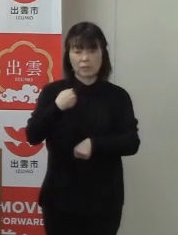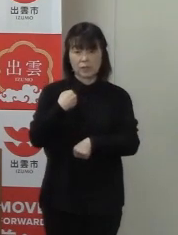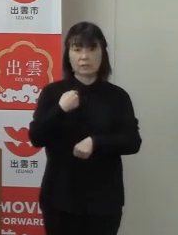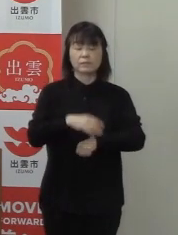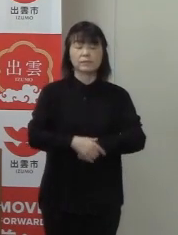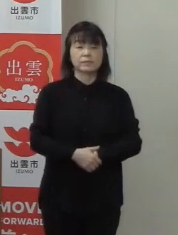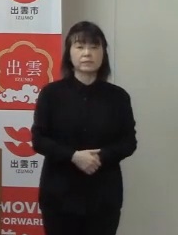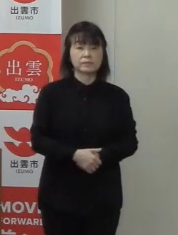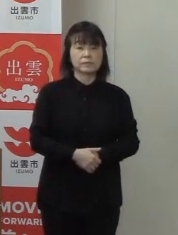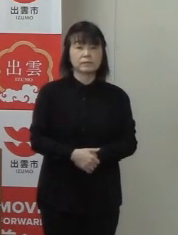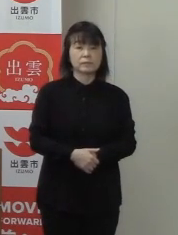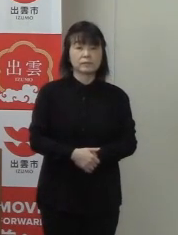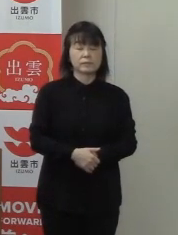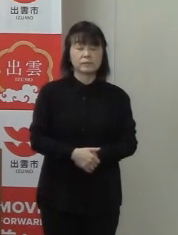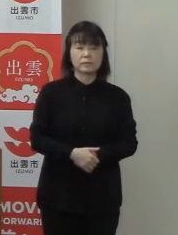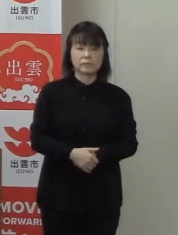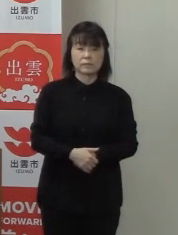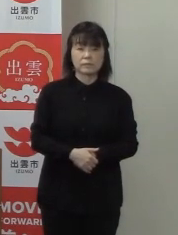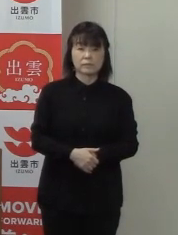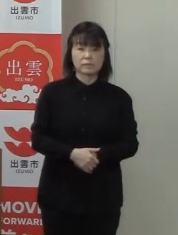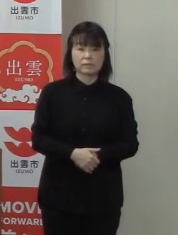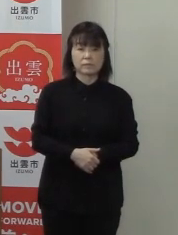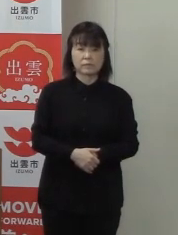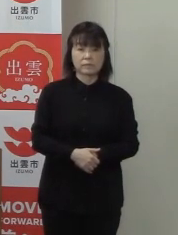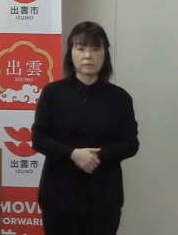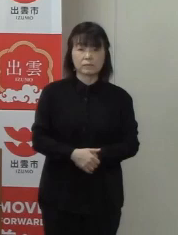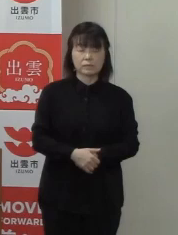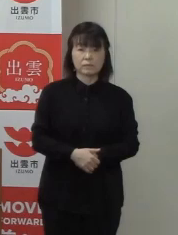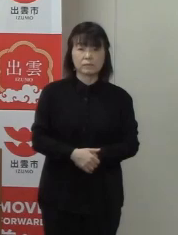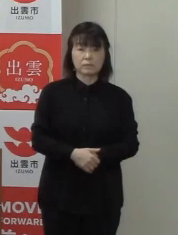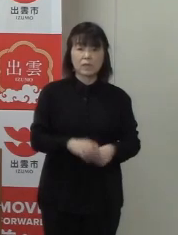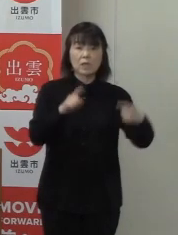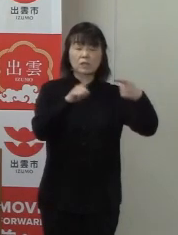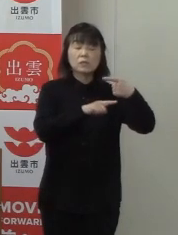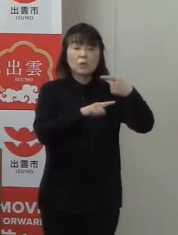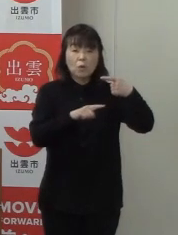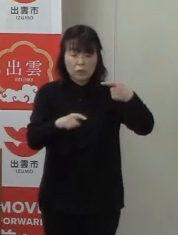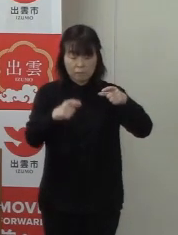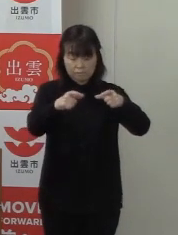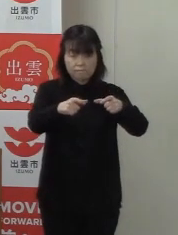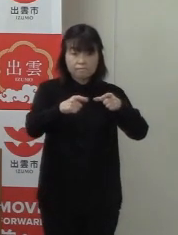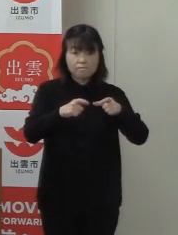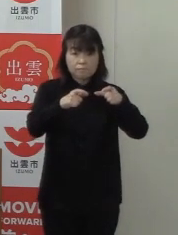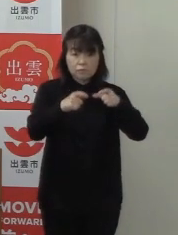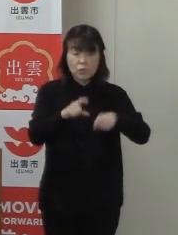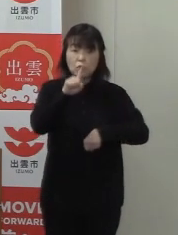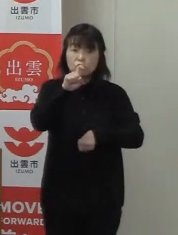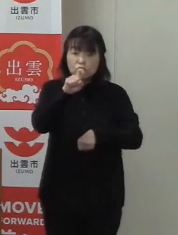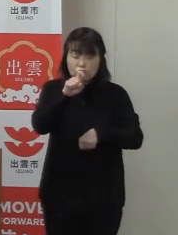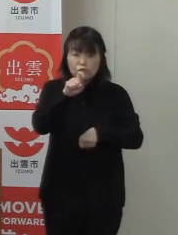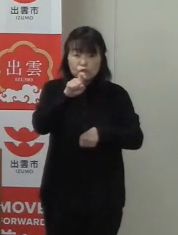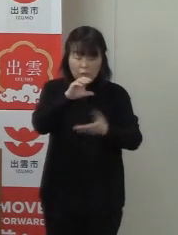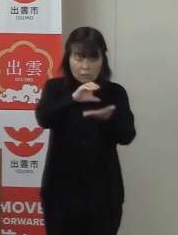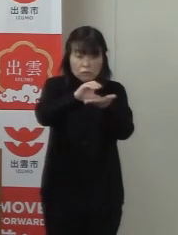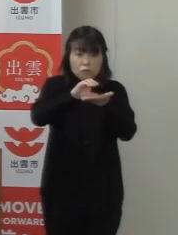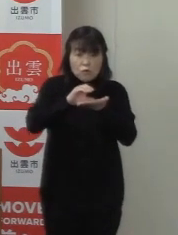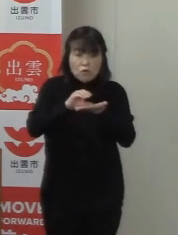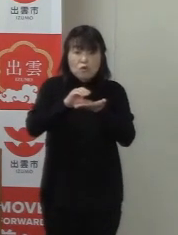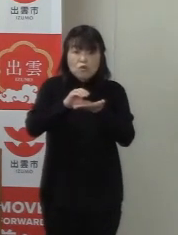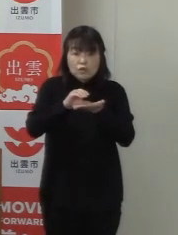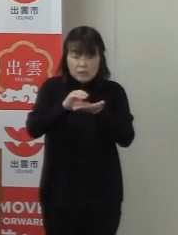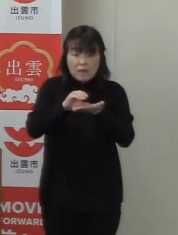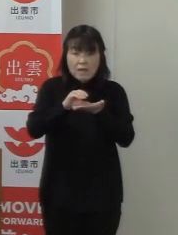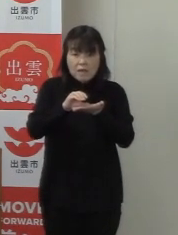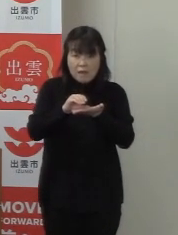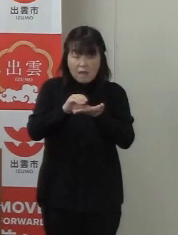るほど。そしたらじゃあ、1人例えば 10枚使って結局5000円の割引を受けられたとかっていうことでも大